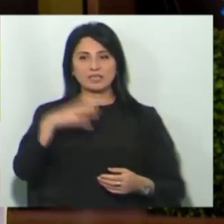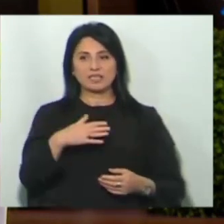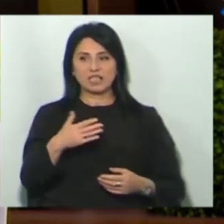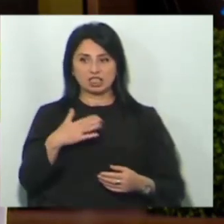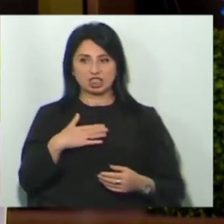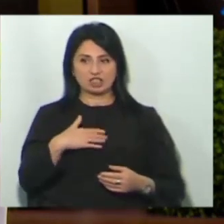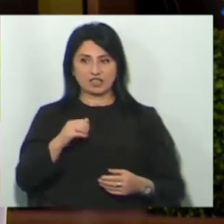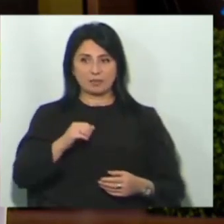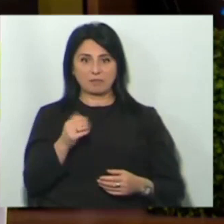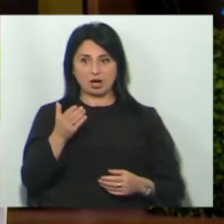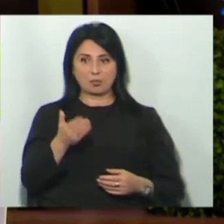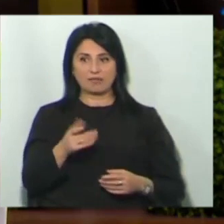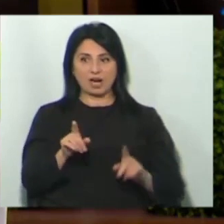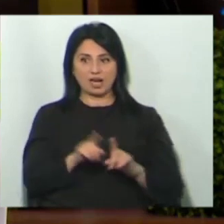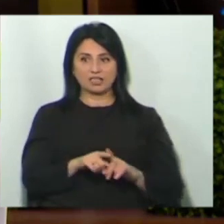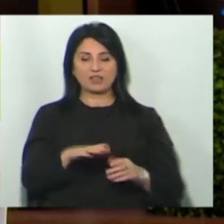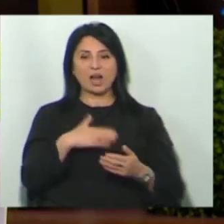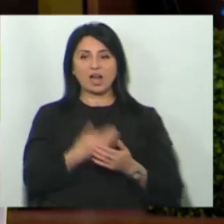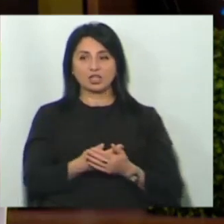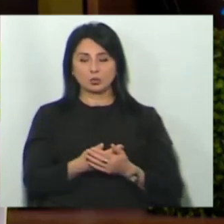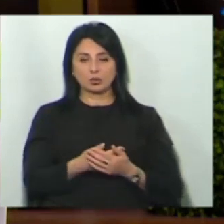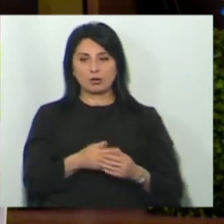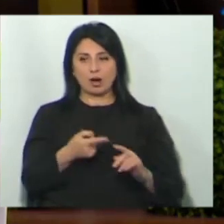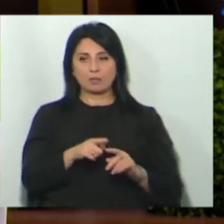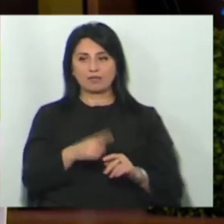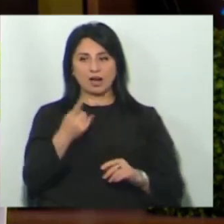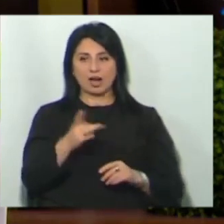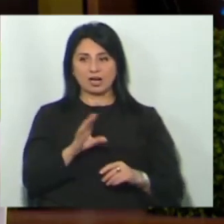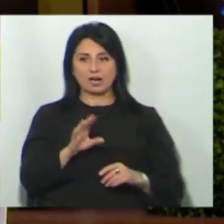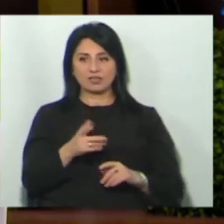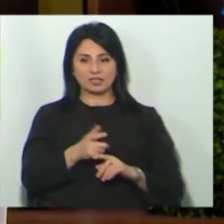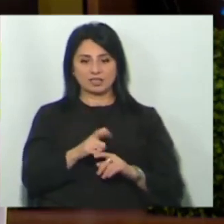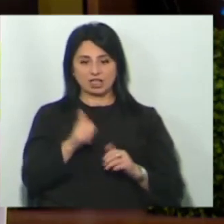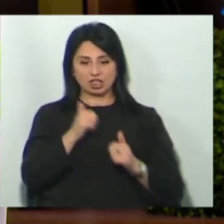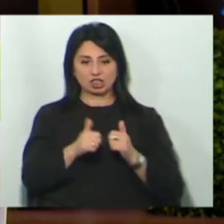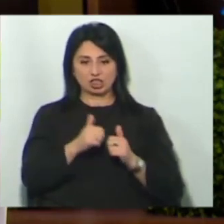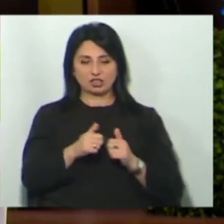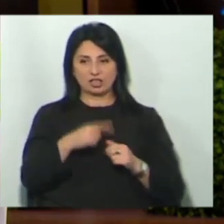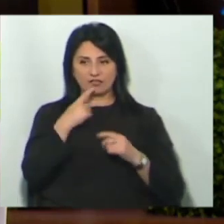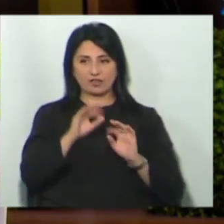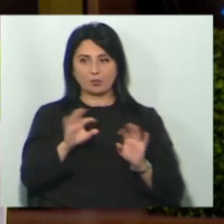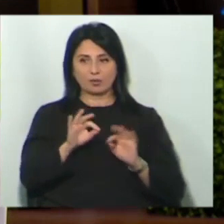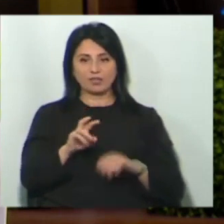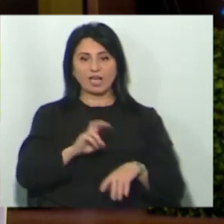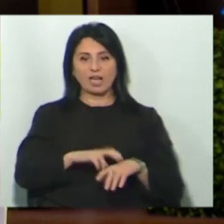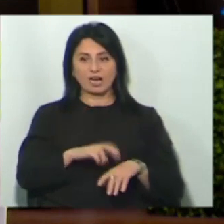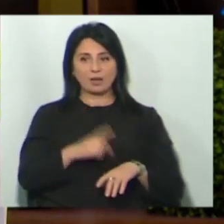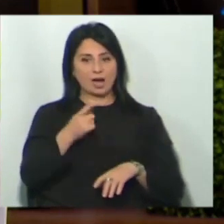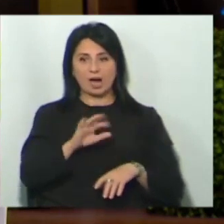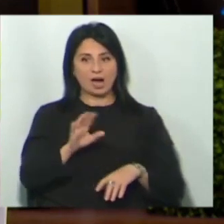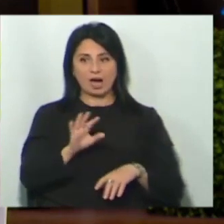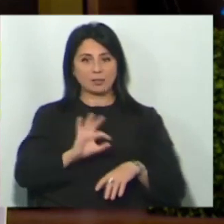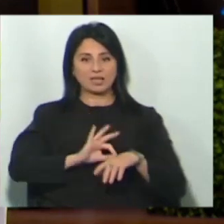რომელიც ჩვენი მეგობარია, ასევე აქტიურია, ამას არაერთხელ და ძალიან ხშირად აღნიშნავთ ექიმები, არა